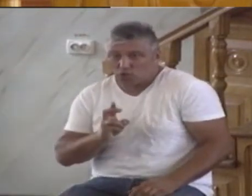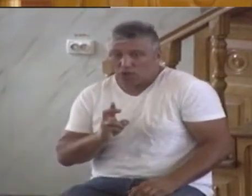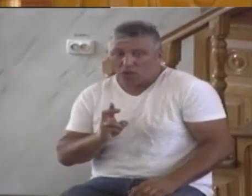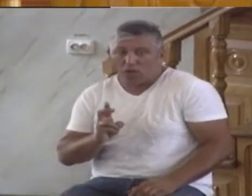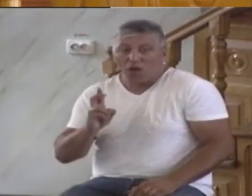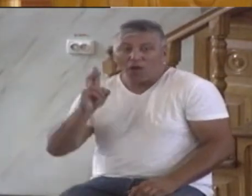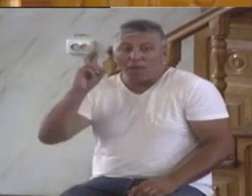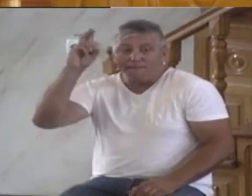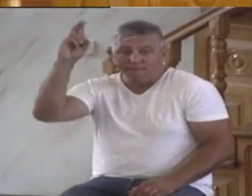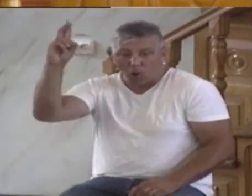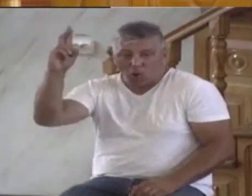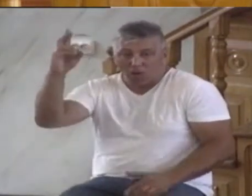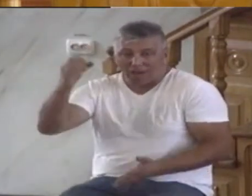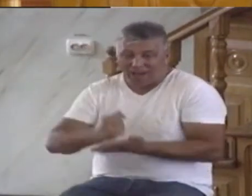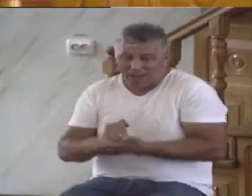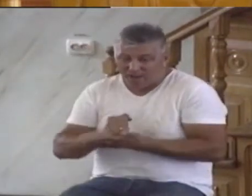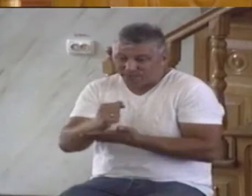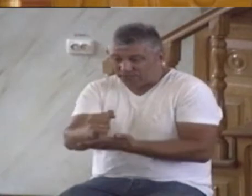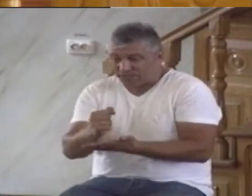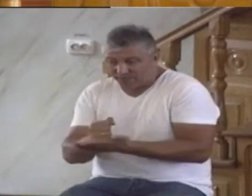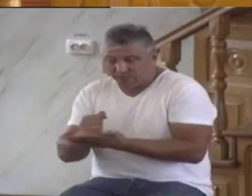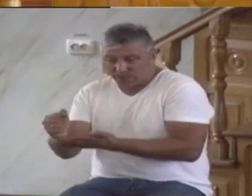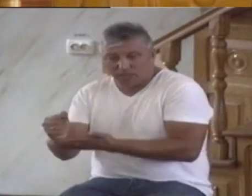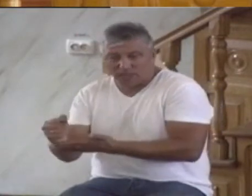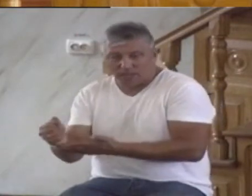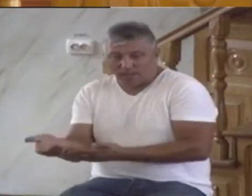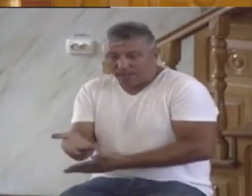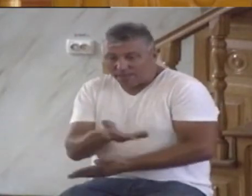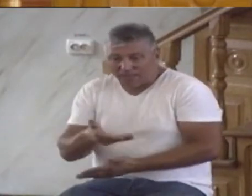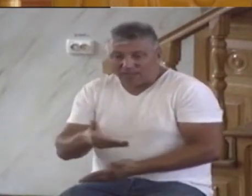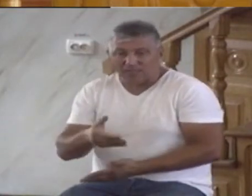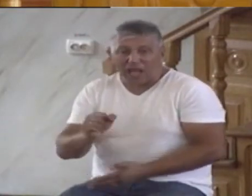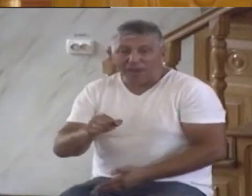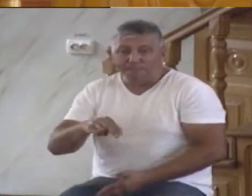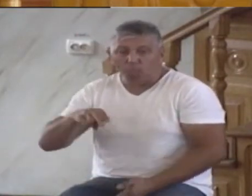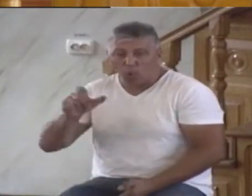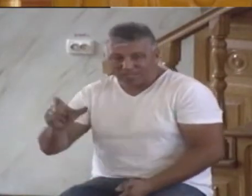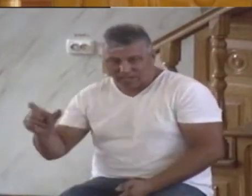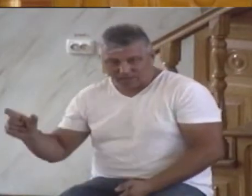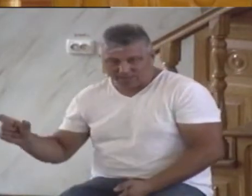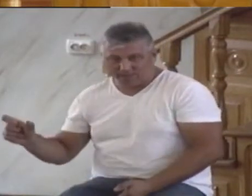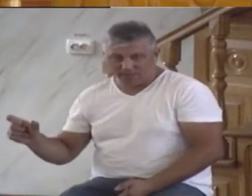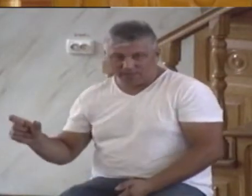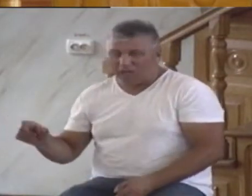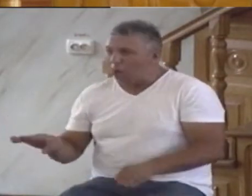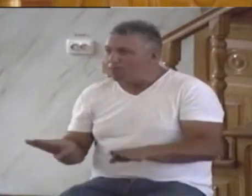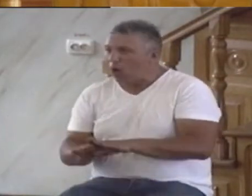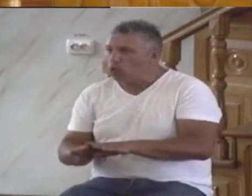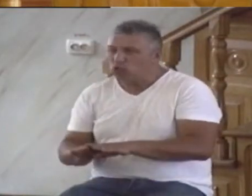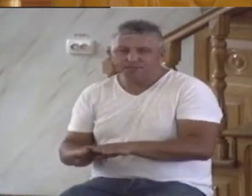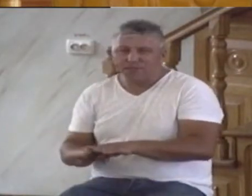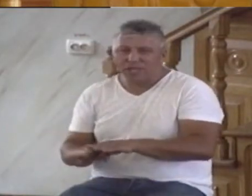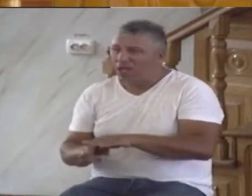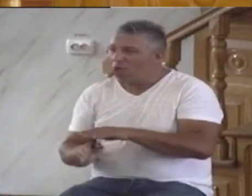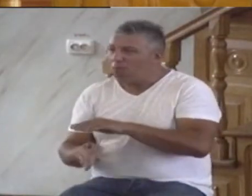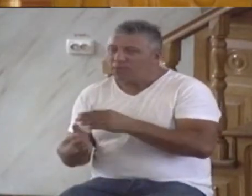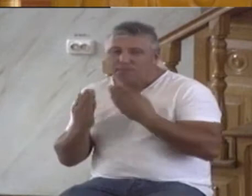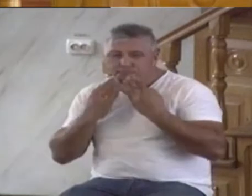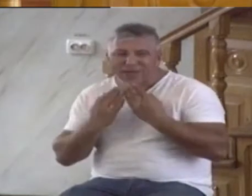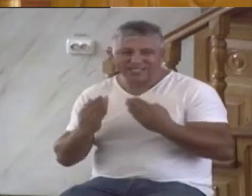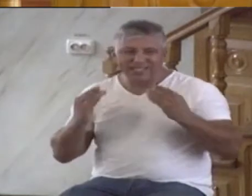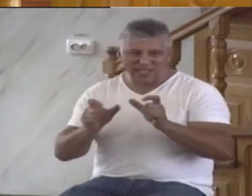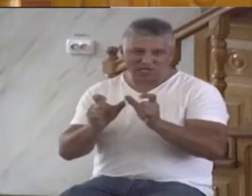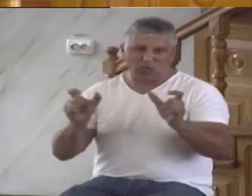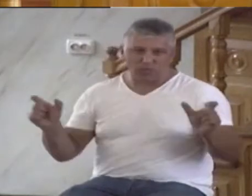выставил нас, апостолов, как последних из людей, как осужденных на